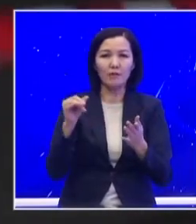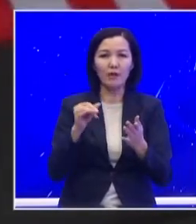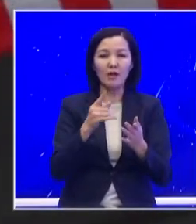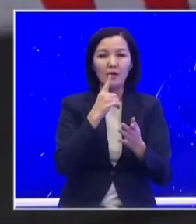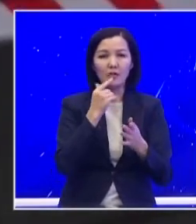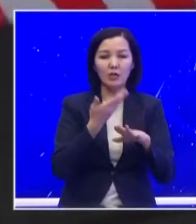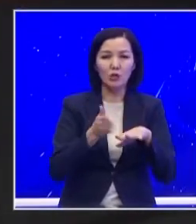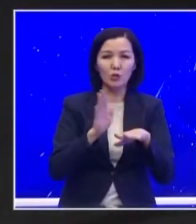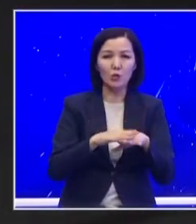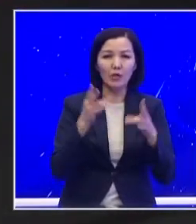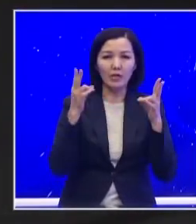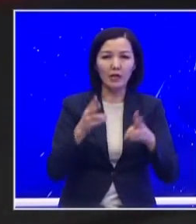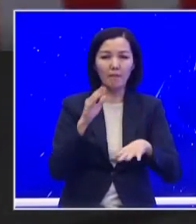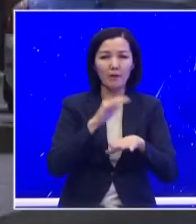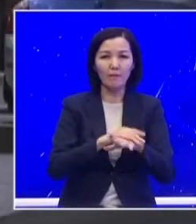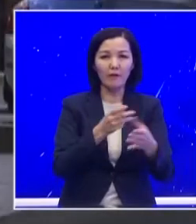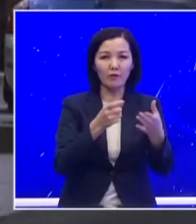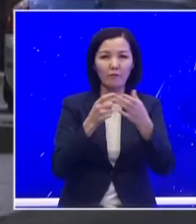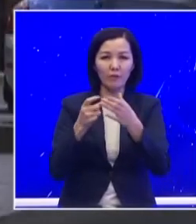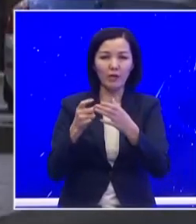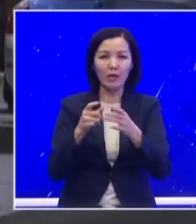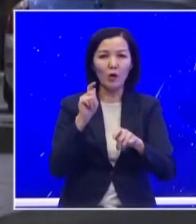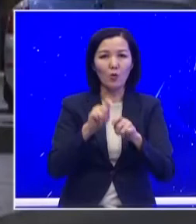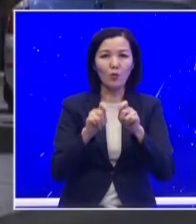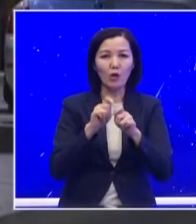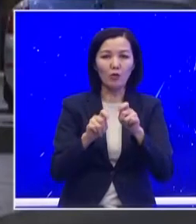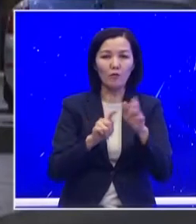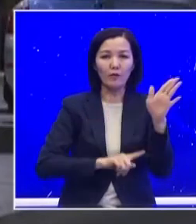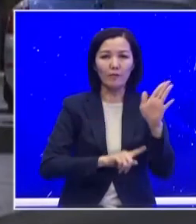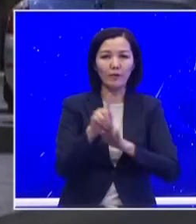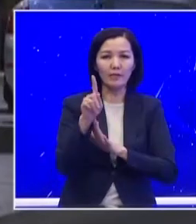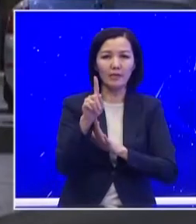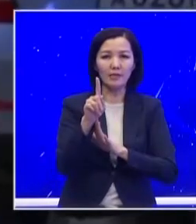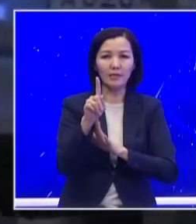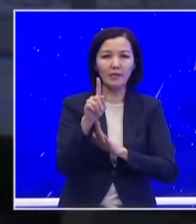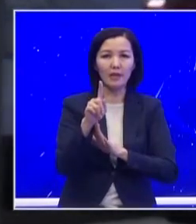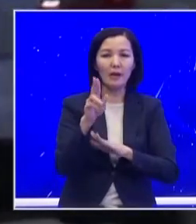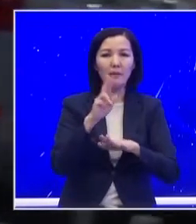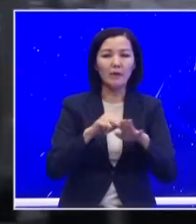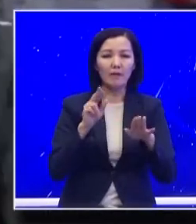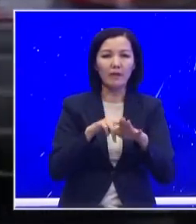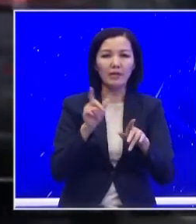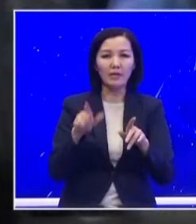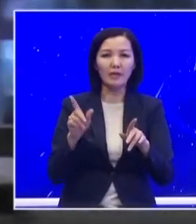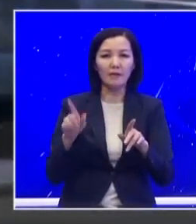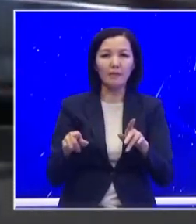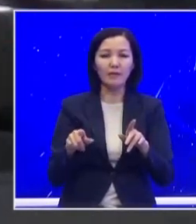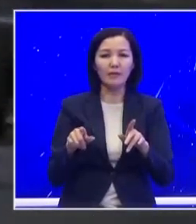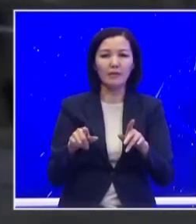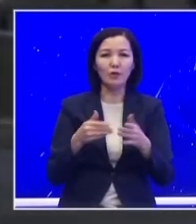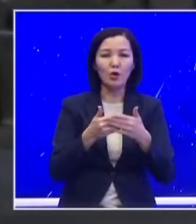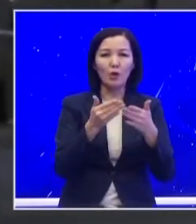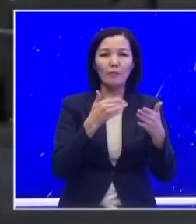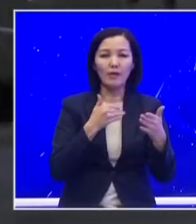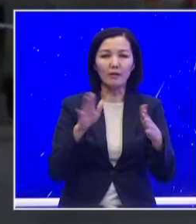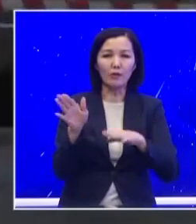крайне тяжелые ранения. По факту стрельбы возбуждено уголовное дело о посягательстве на жизнь сотрудника правоохранительных органов. Предпраздничный